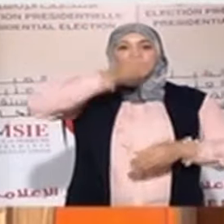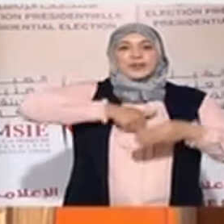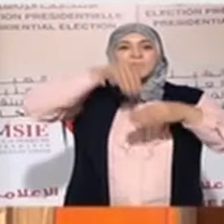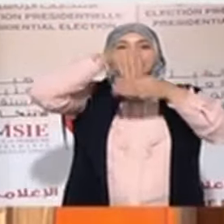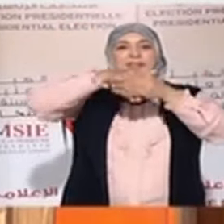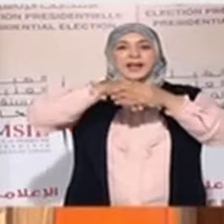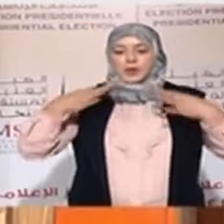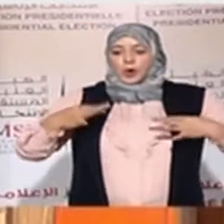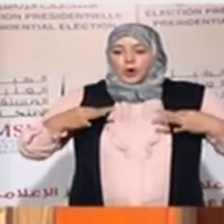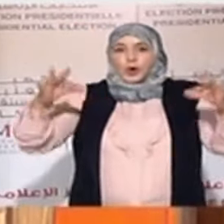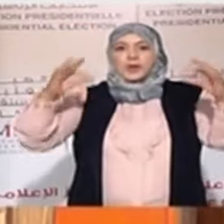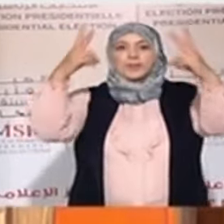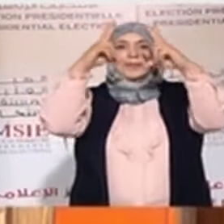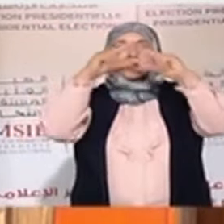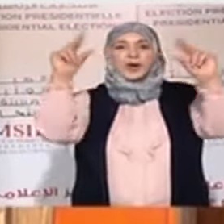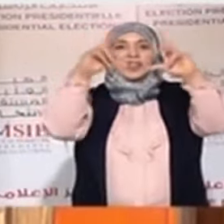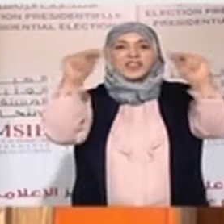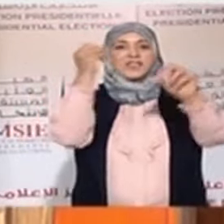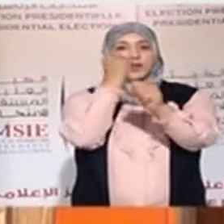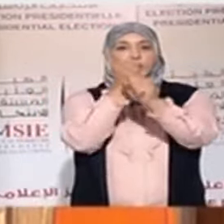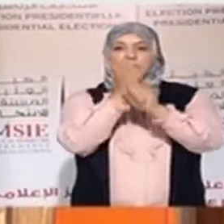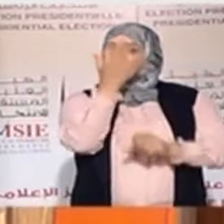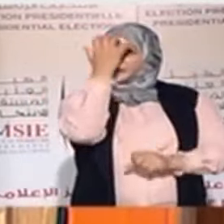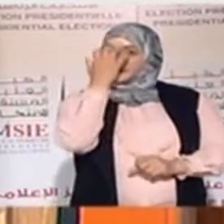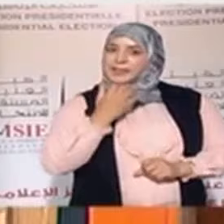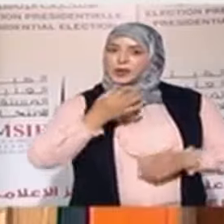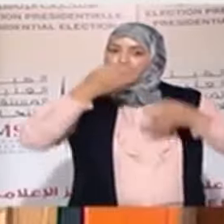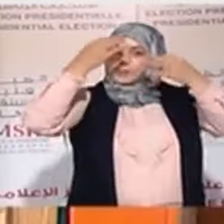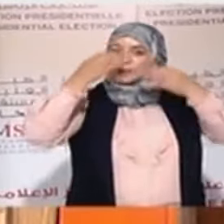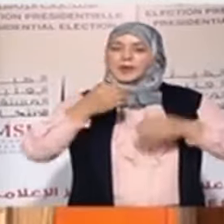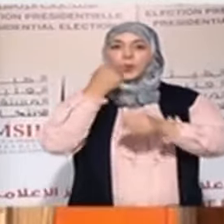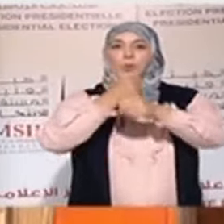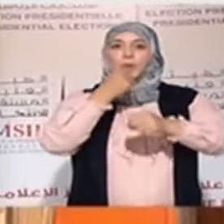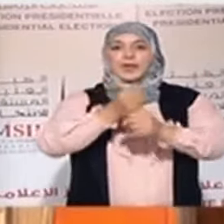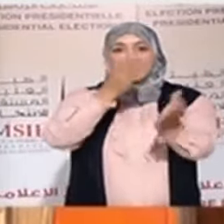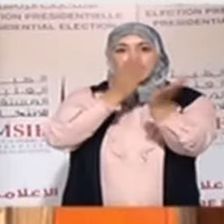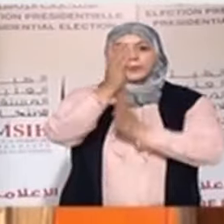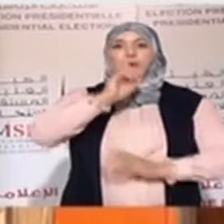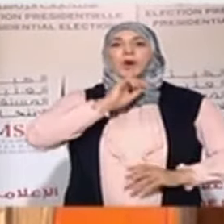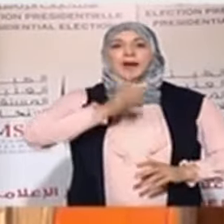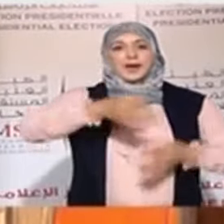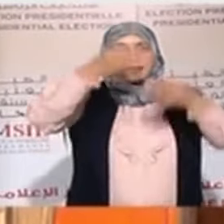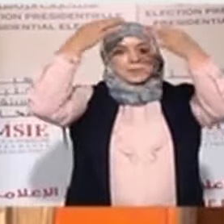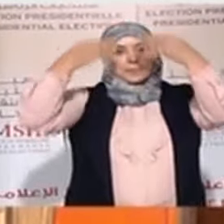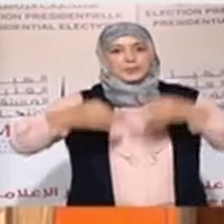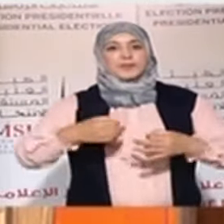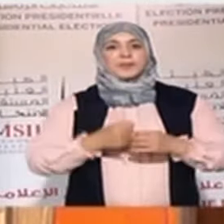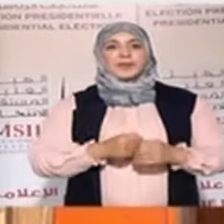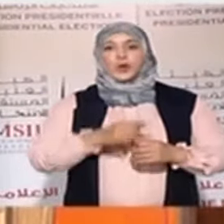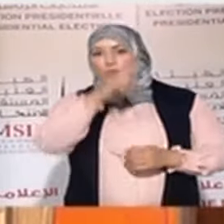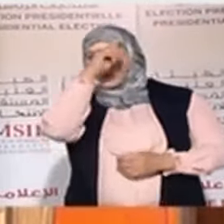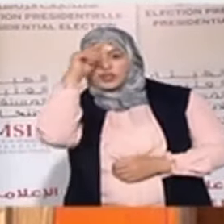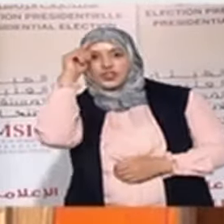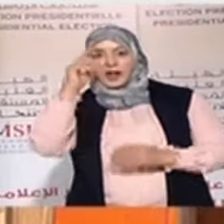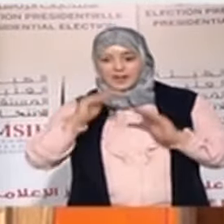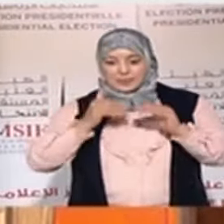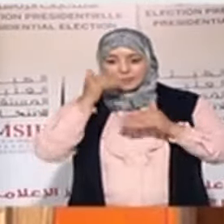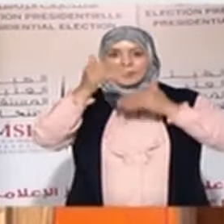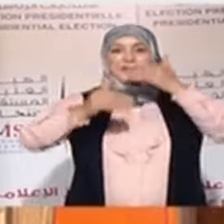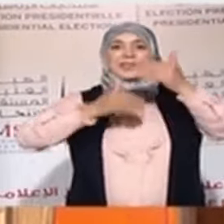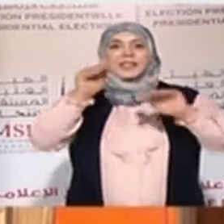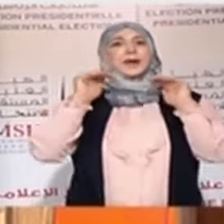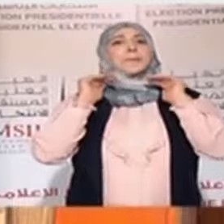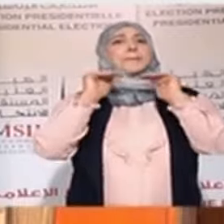على حيادها واستقلالية عملها ومصداقية وحكمة قراراتها، وسوف تظل كما